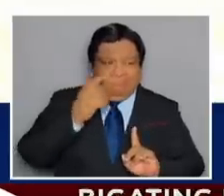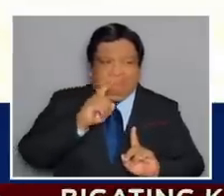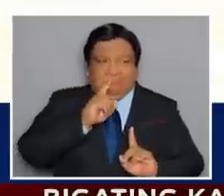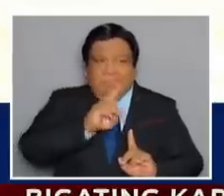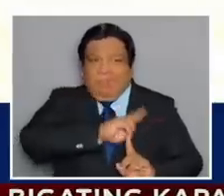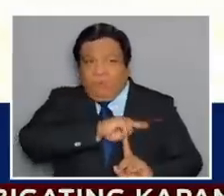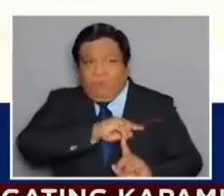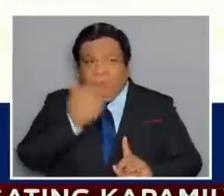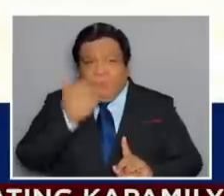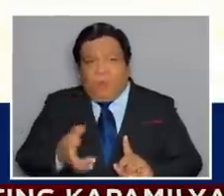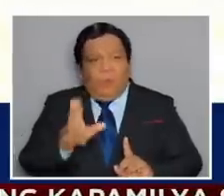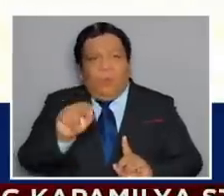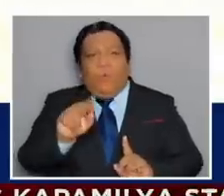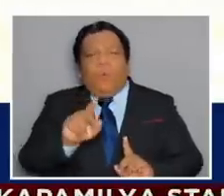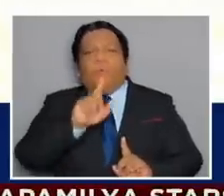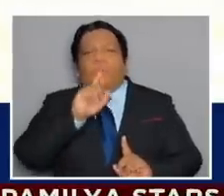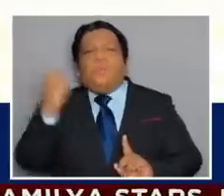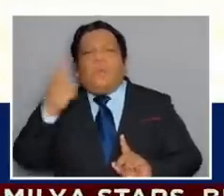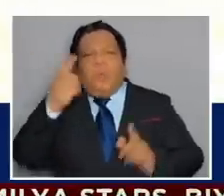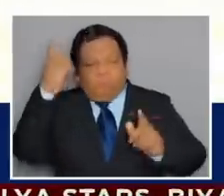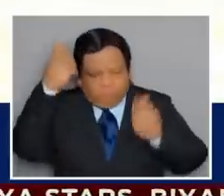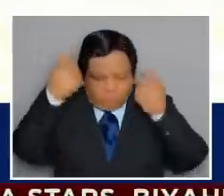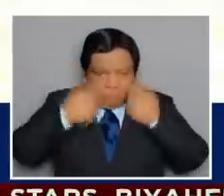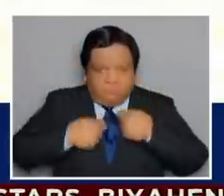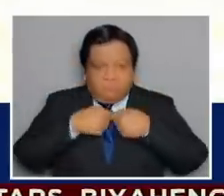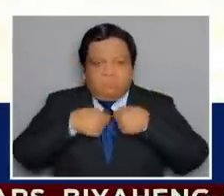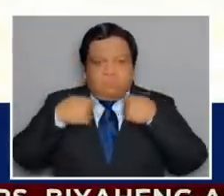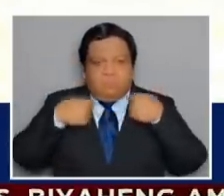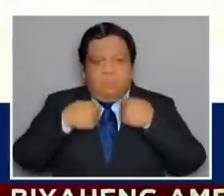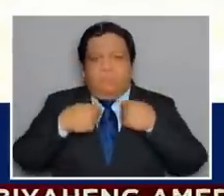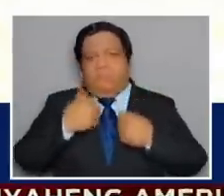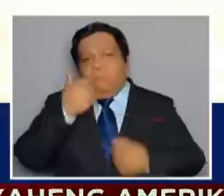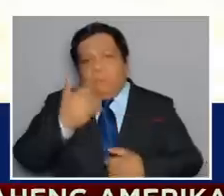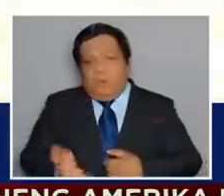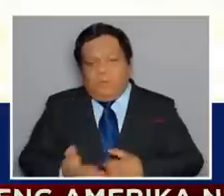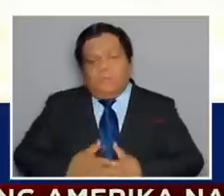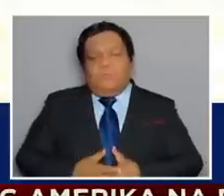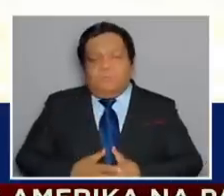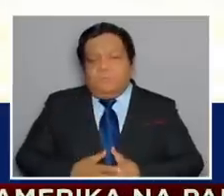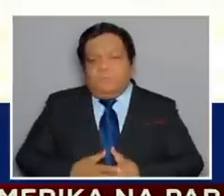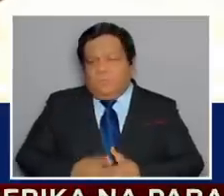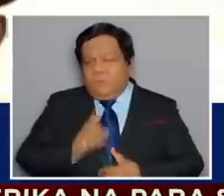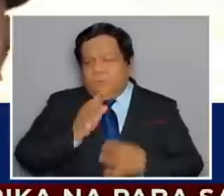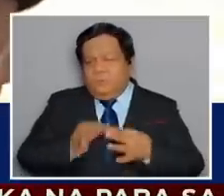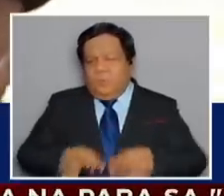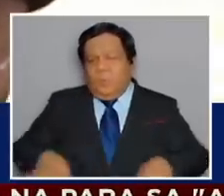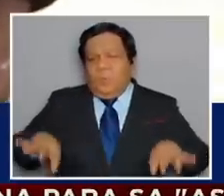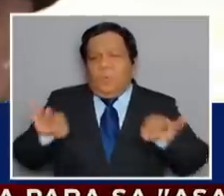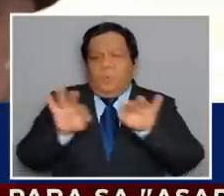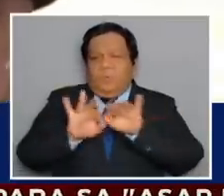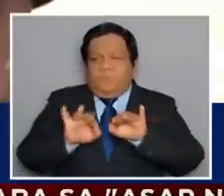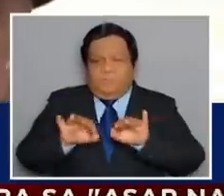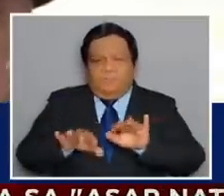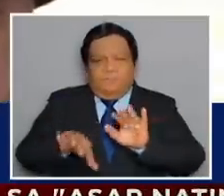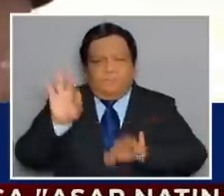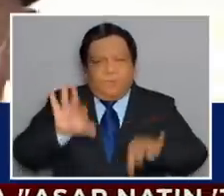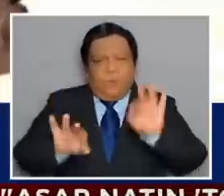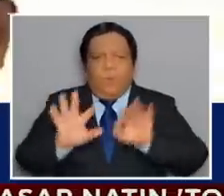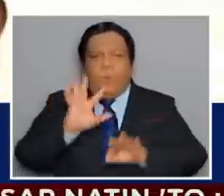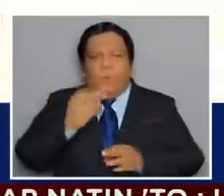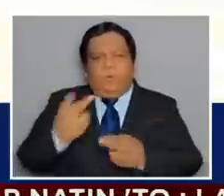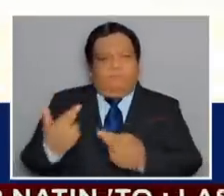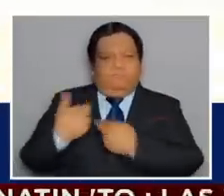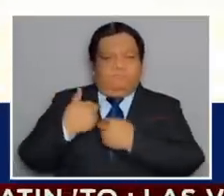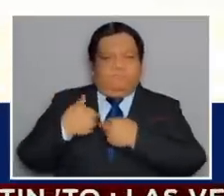Dr. Fortun, binalutan doon ng plastic sa ulo. Malaking bagay yun in finding out kung sino pa yung mga gumawa.